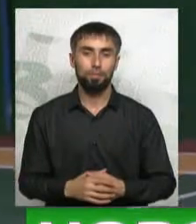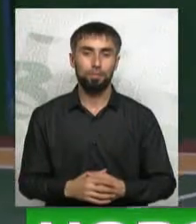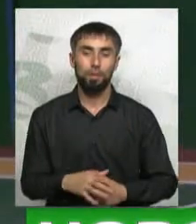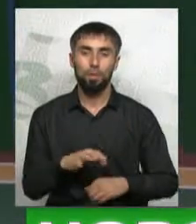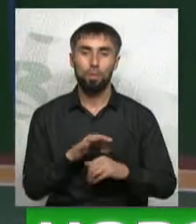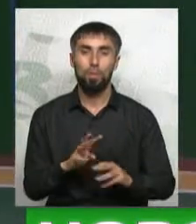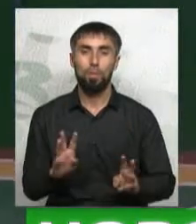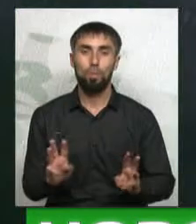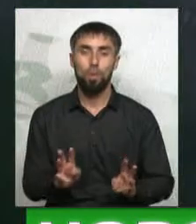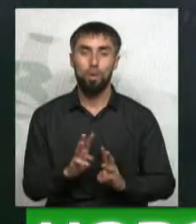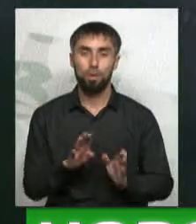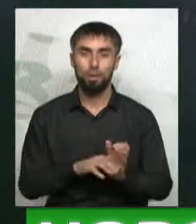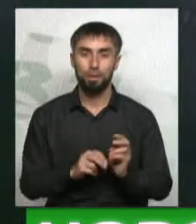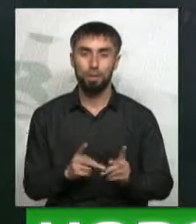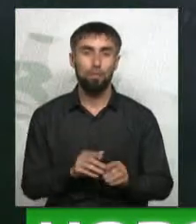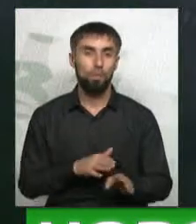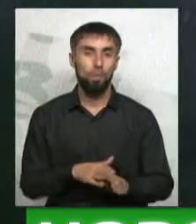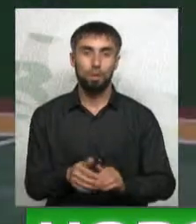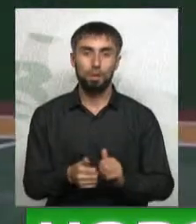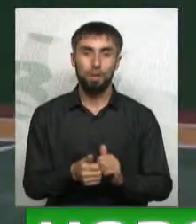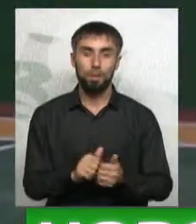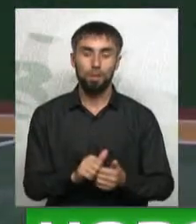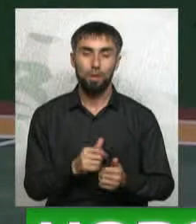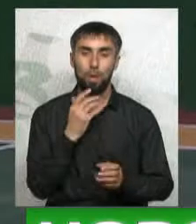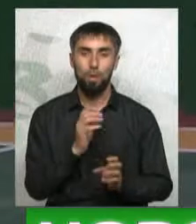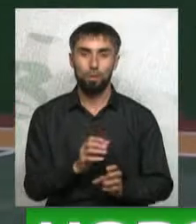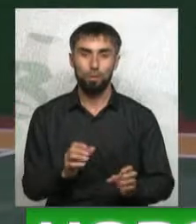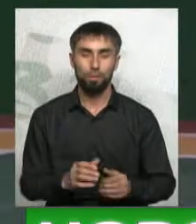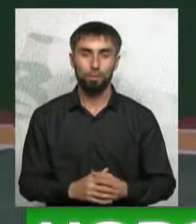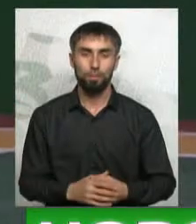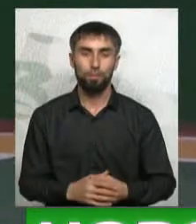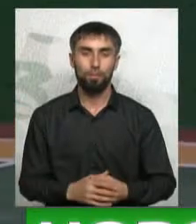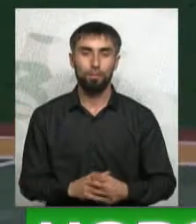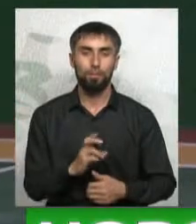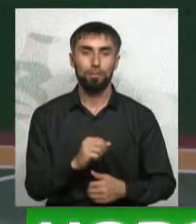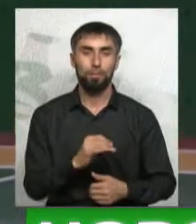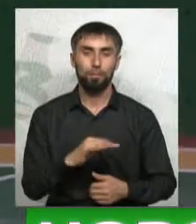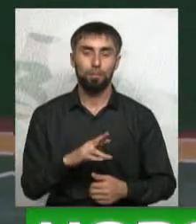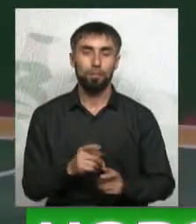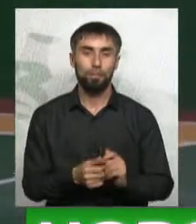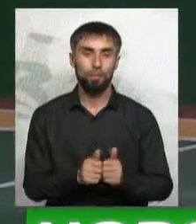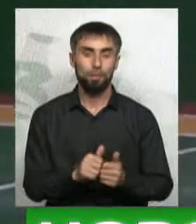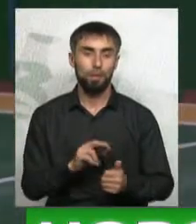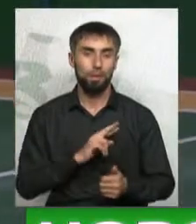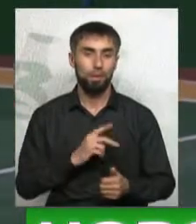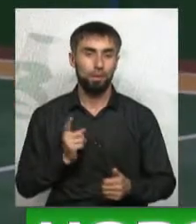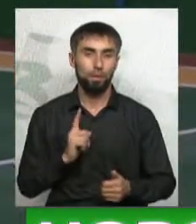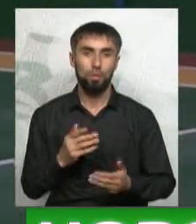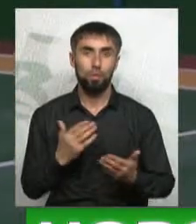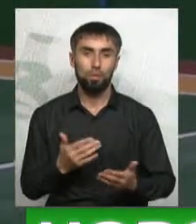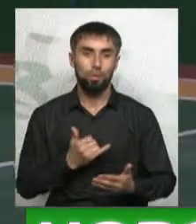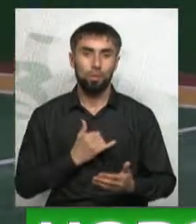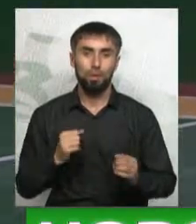провели пожарную безопасность. Полностью заменили отопление, заменили батареи. Я надеюсь, что сейчас у нас